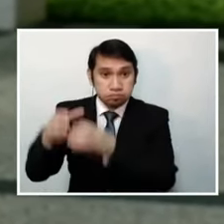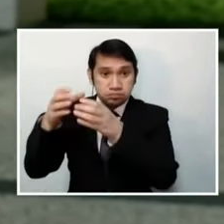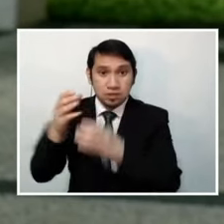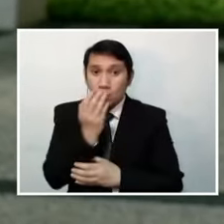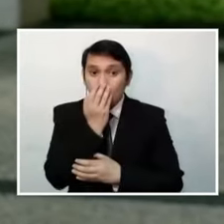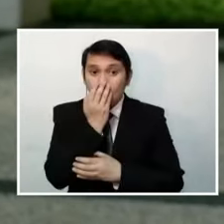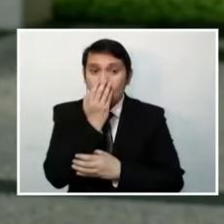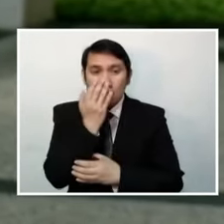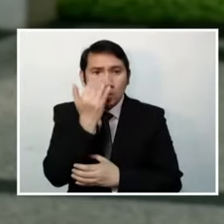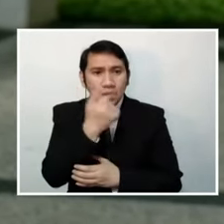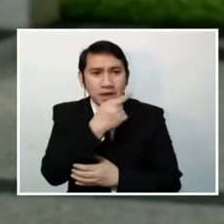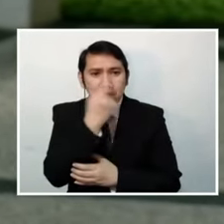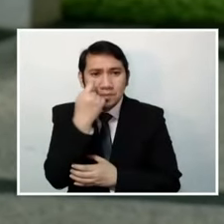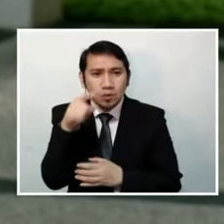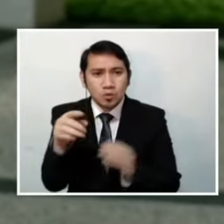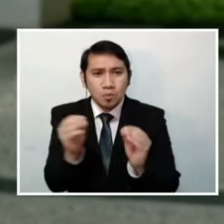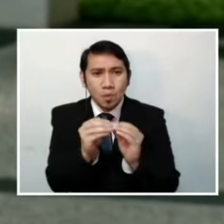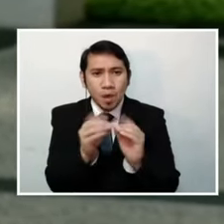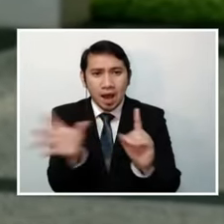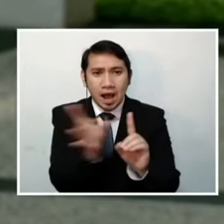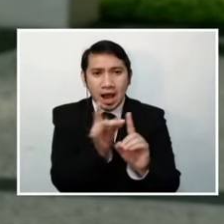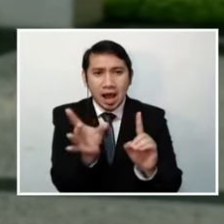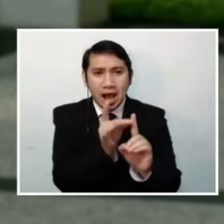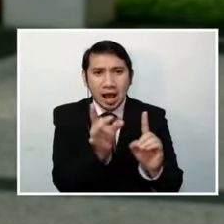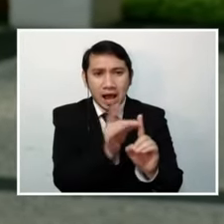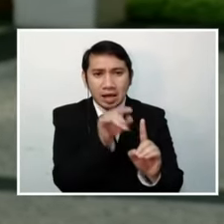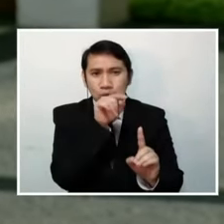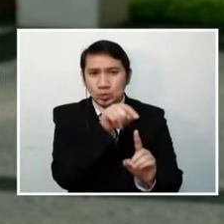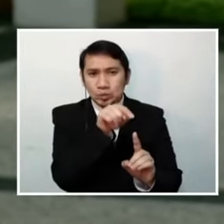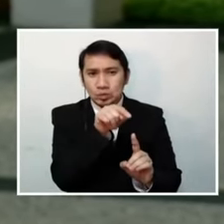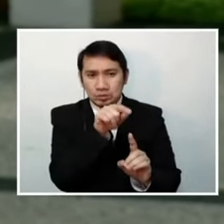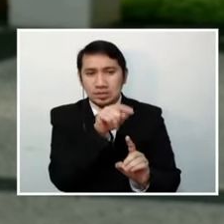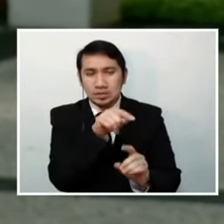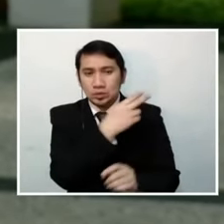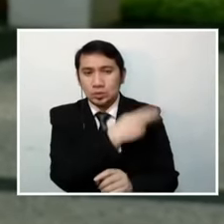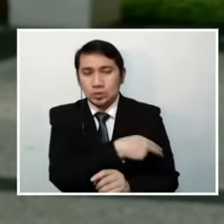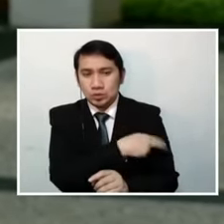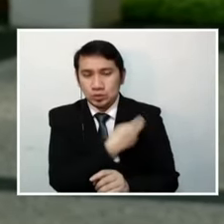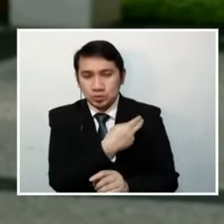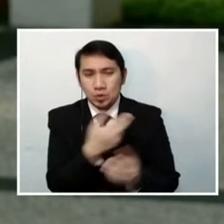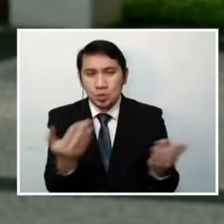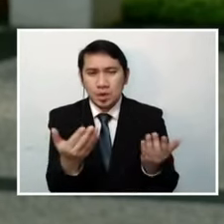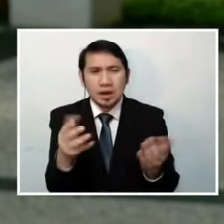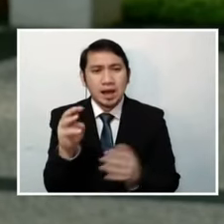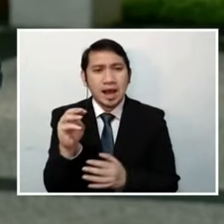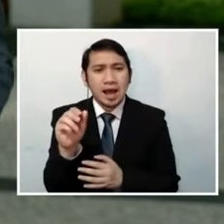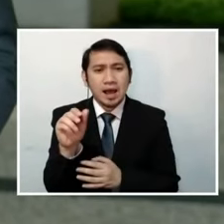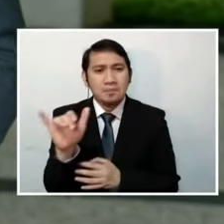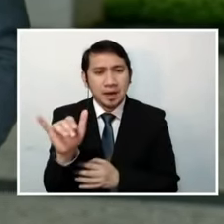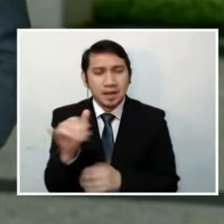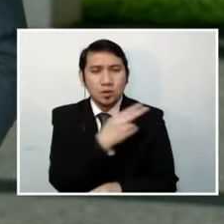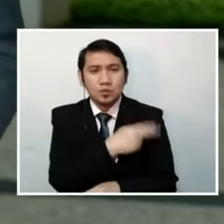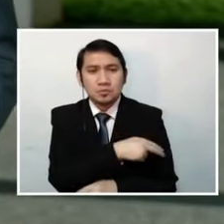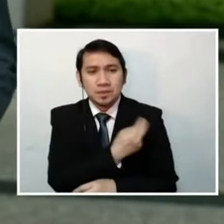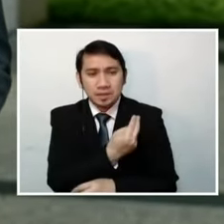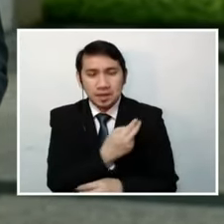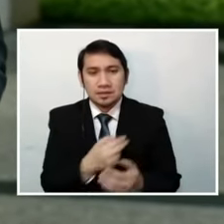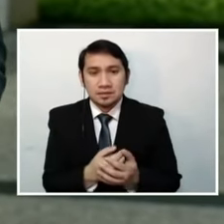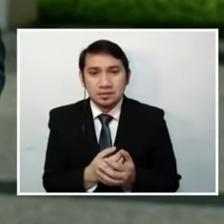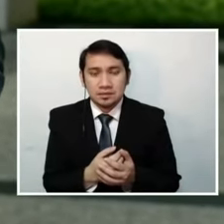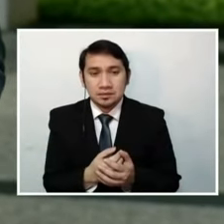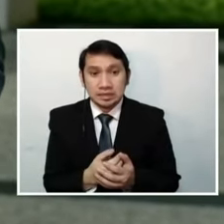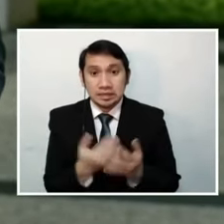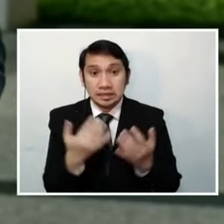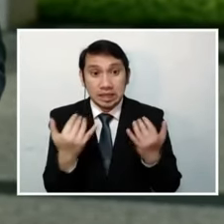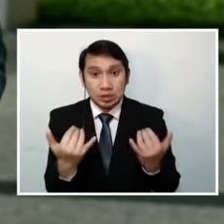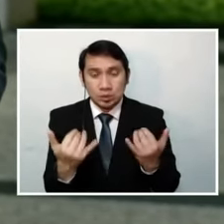bilang ng mga pasyente ng COVID-19 sa mga ospital sa riyon. Sa Amay Pakpak Medical Center sa Marawi City, lagpas pa